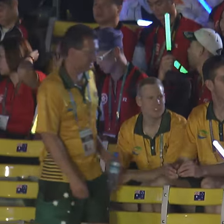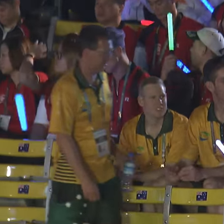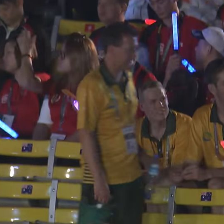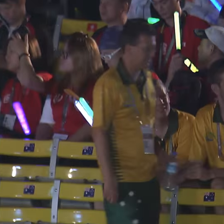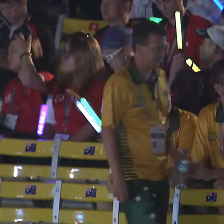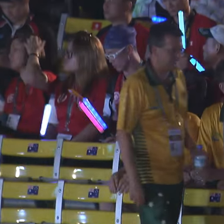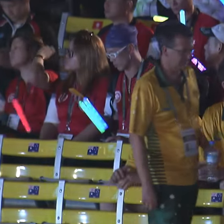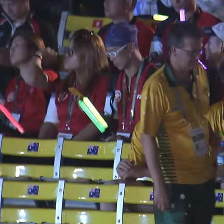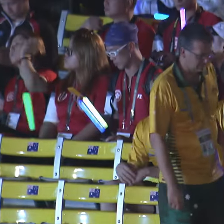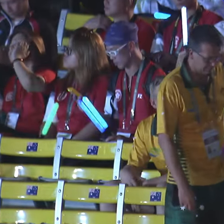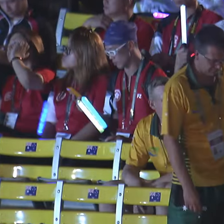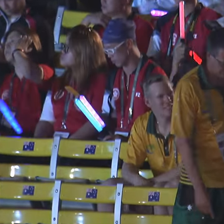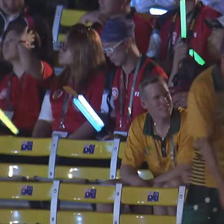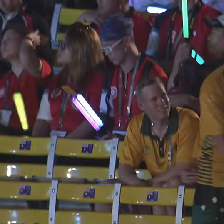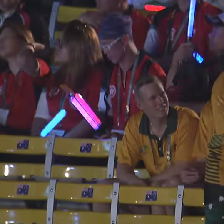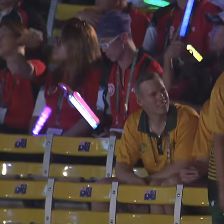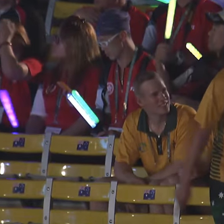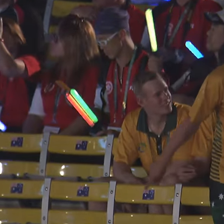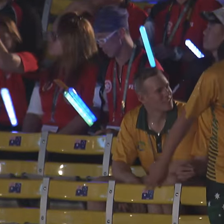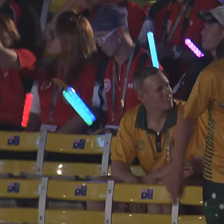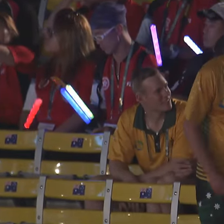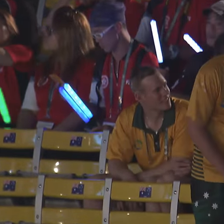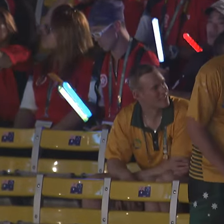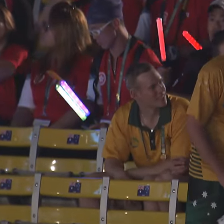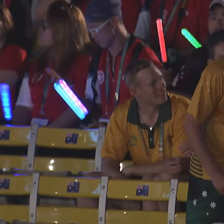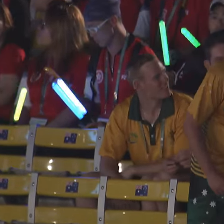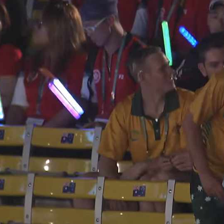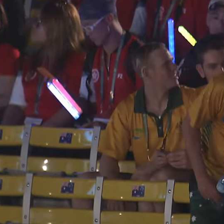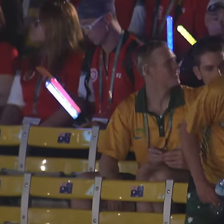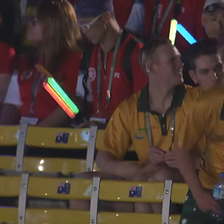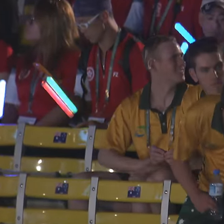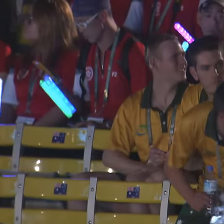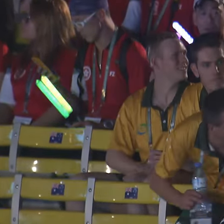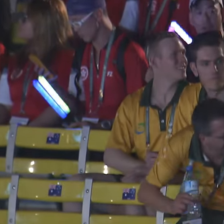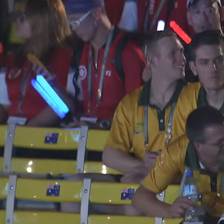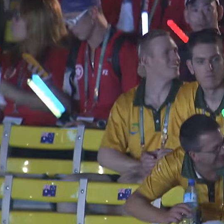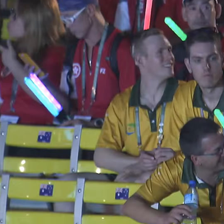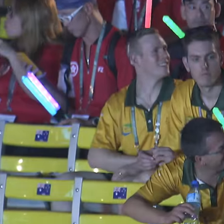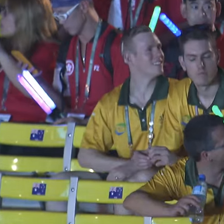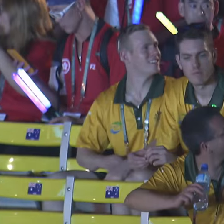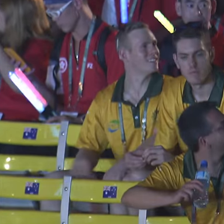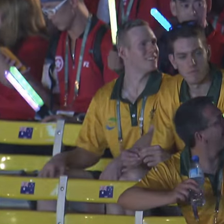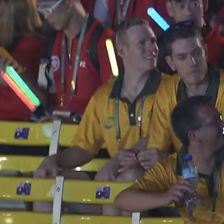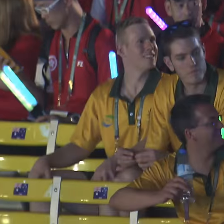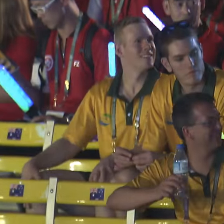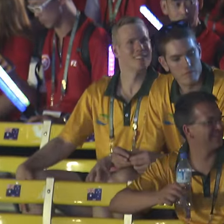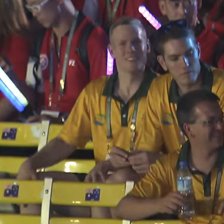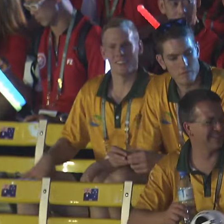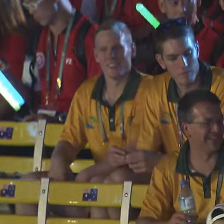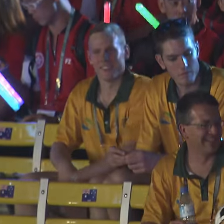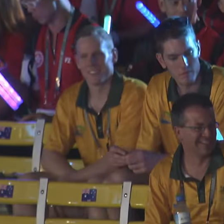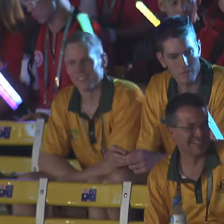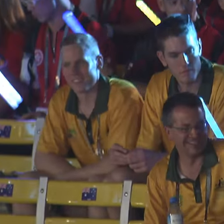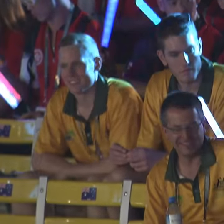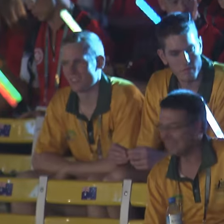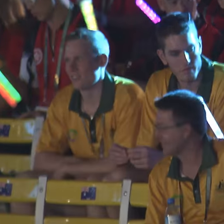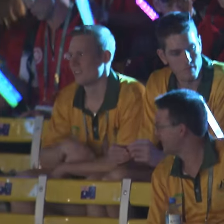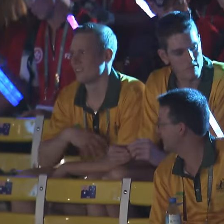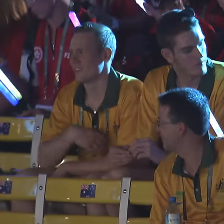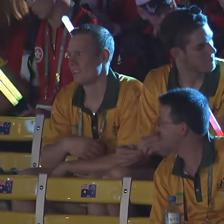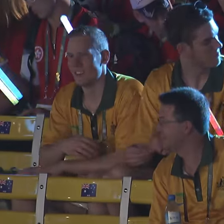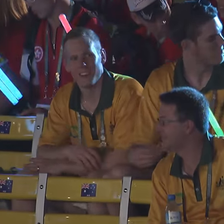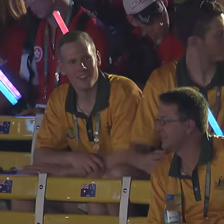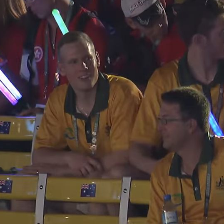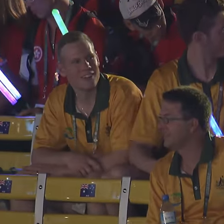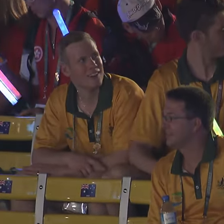10月11号。相信在这段时间之内呢，会有许多精彩可期的体育赛事，也希望大